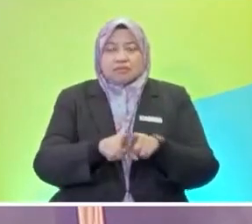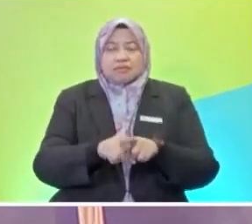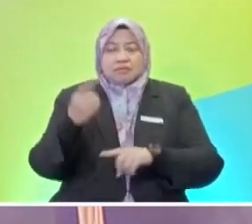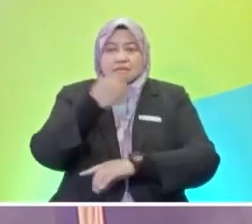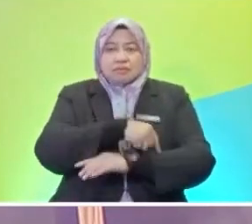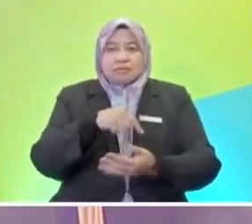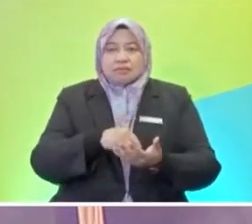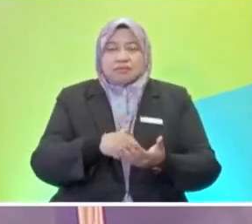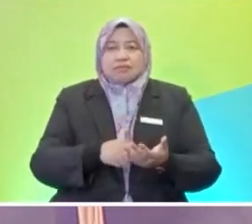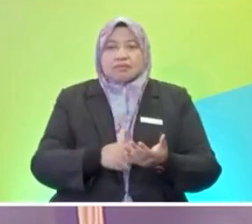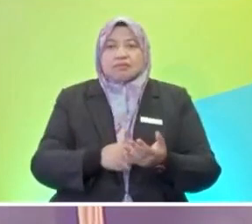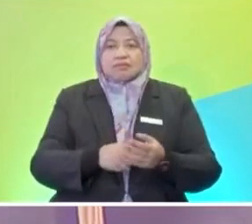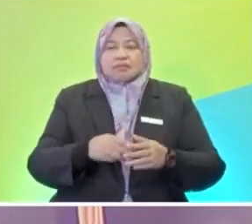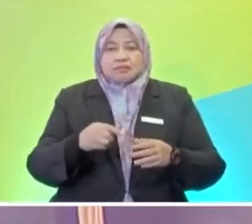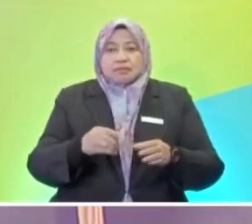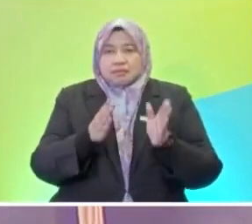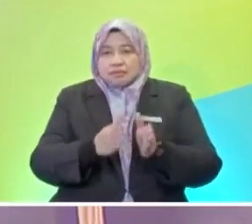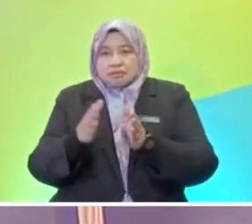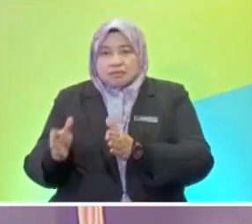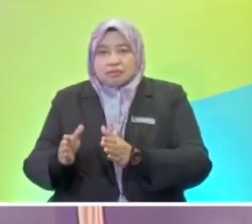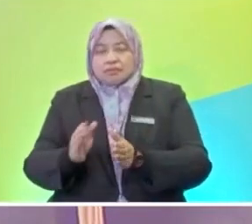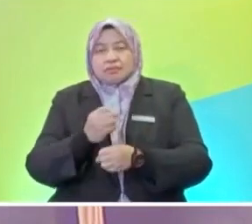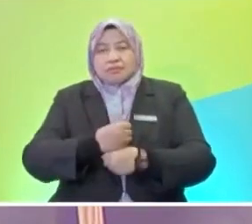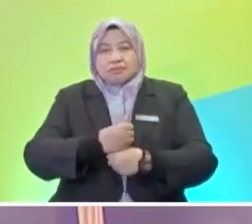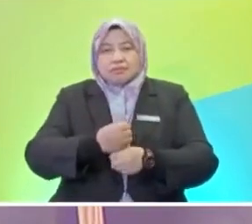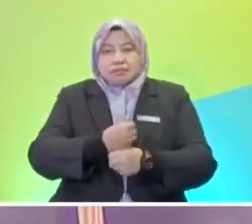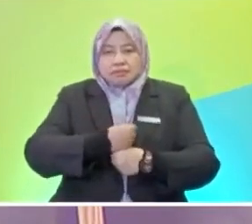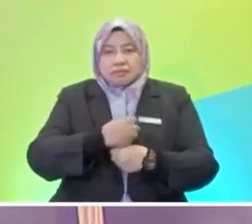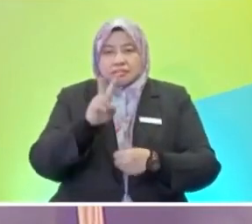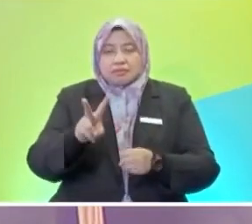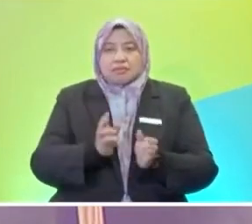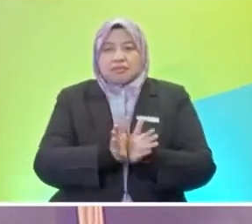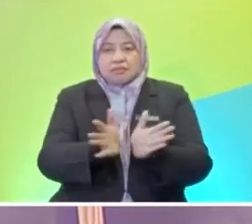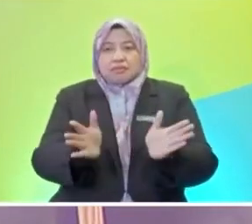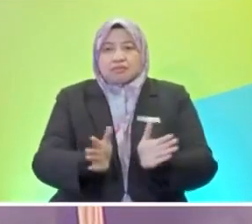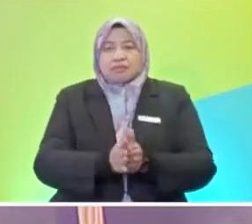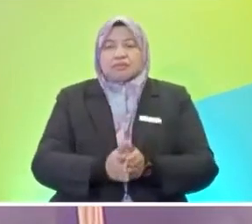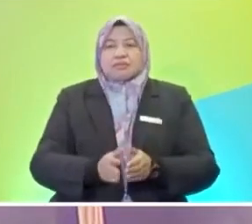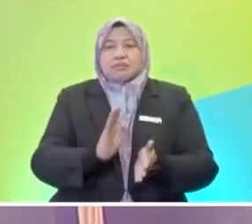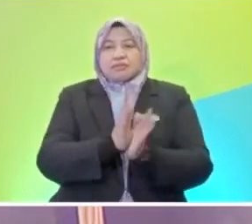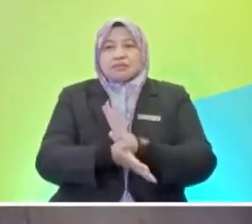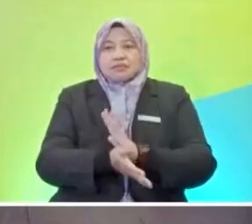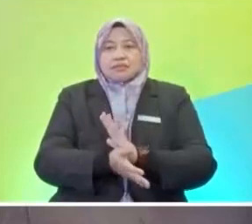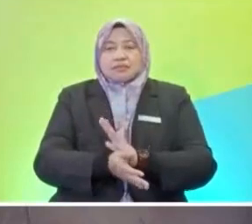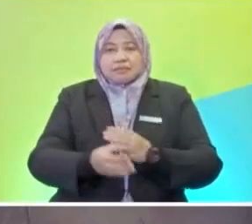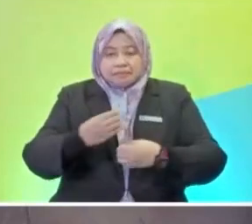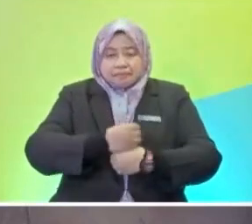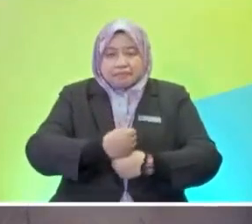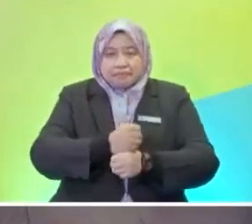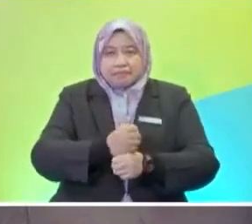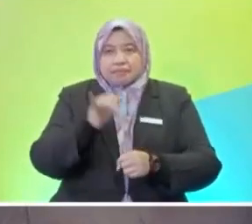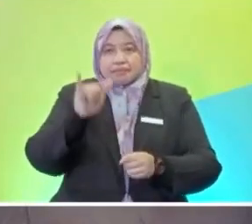pada hari ini menaruh ke menyusun bentuk dua dimensi menjadikan satu pola yang menarik Wah